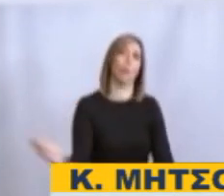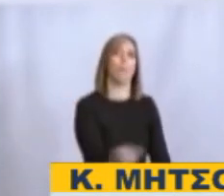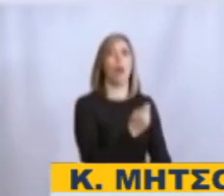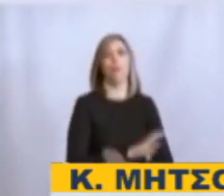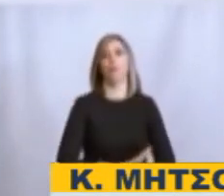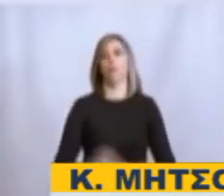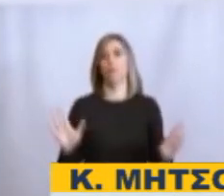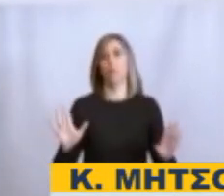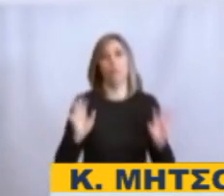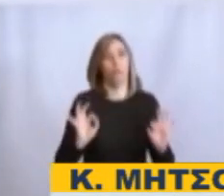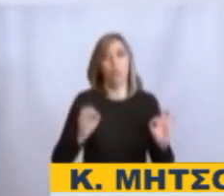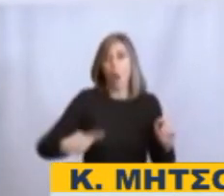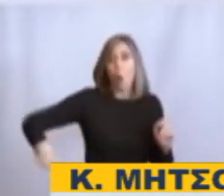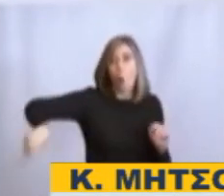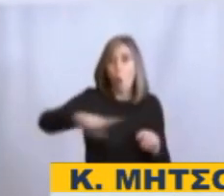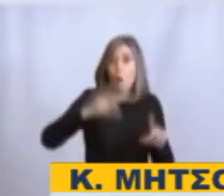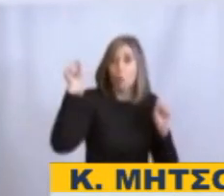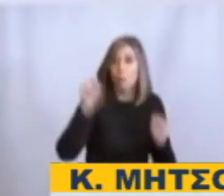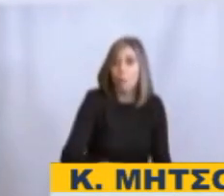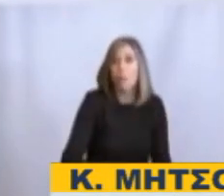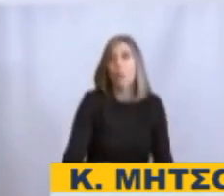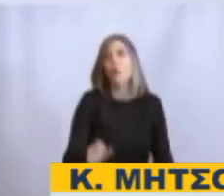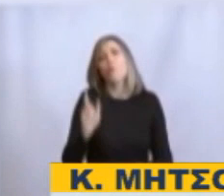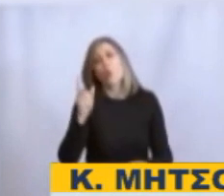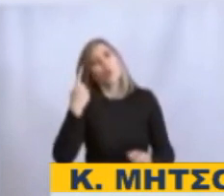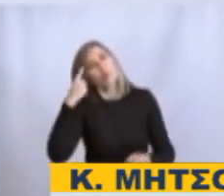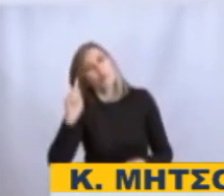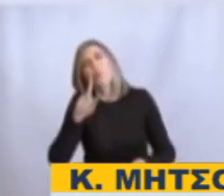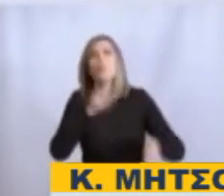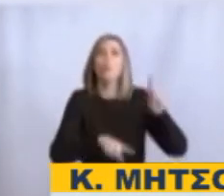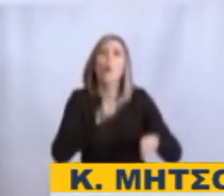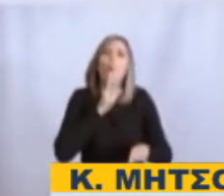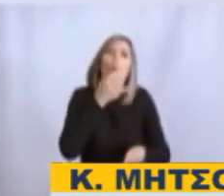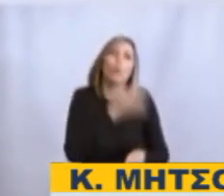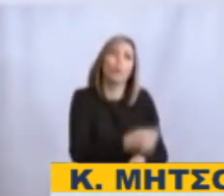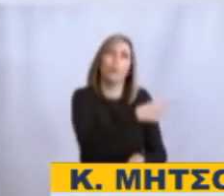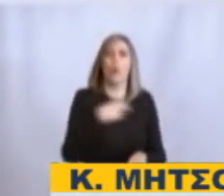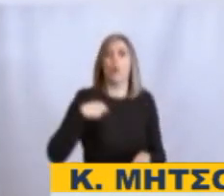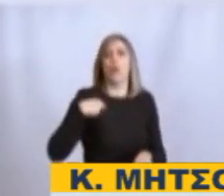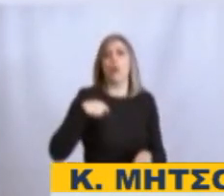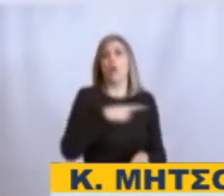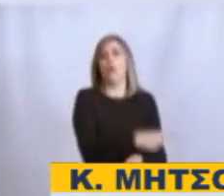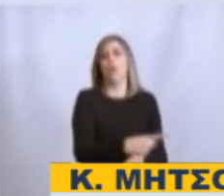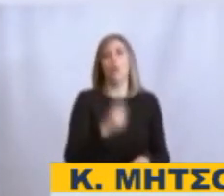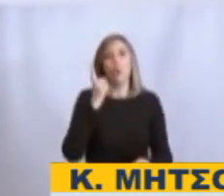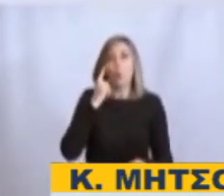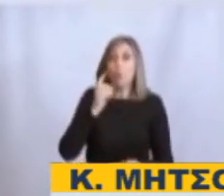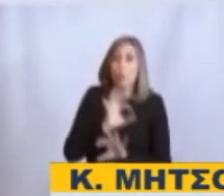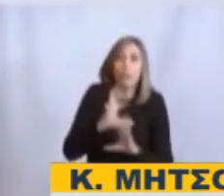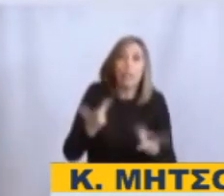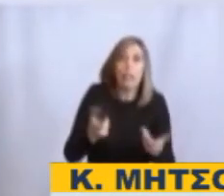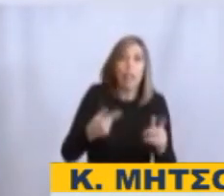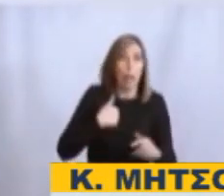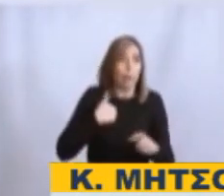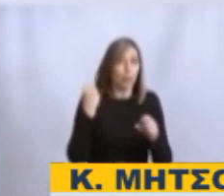εάν πιστεύουμε, όπως είπε και ο Κωστής, ότι έχουμε υποχρέωση να ταλαιπωρούμε τους εργαζόμενους για να εξυπηρετούμε